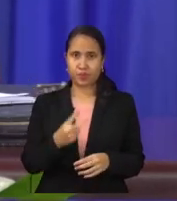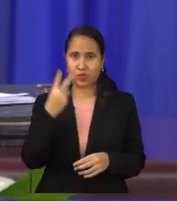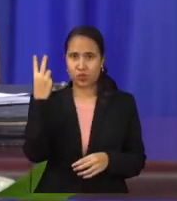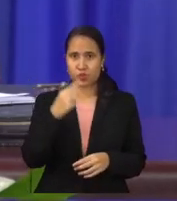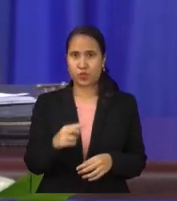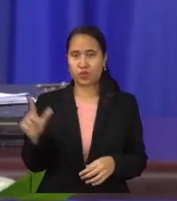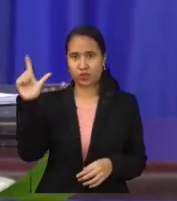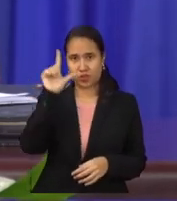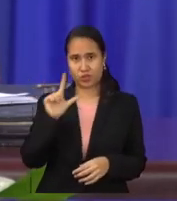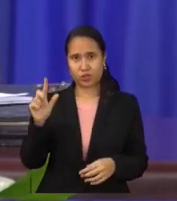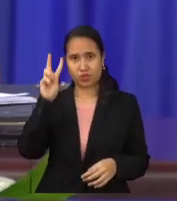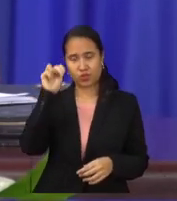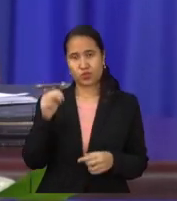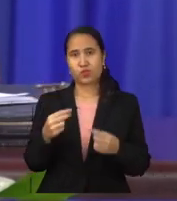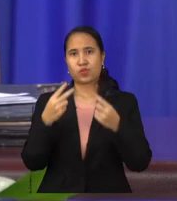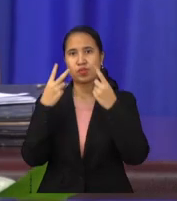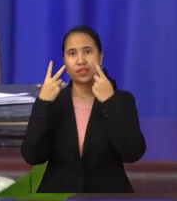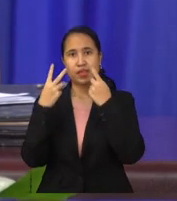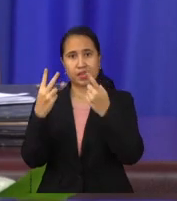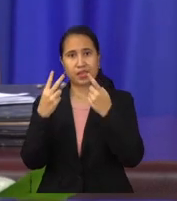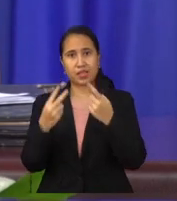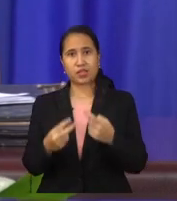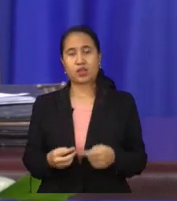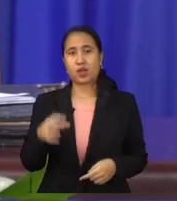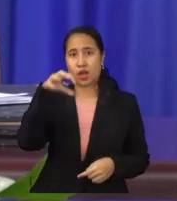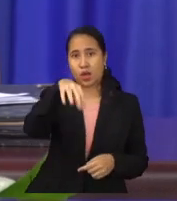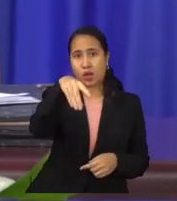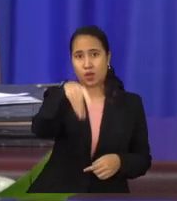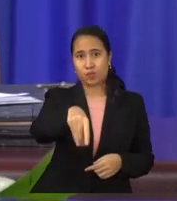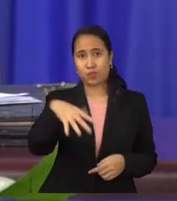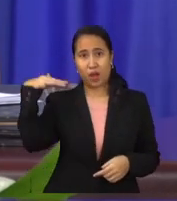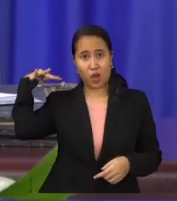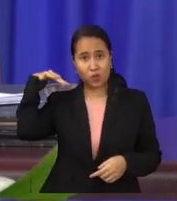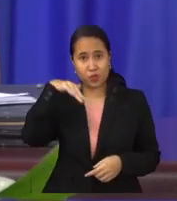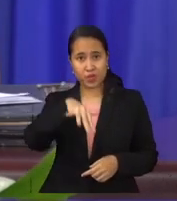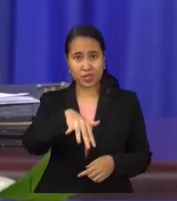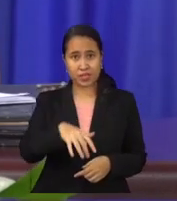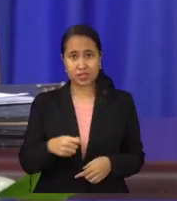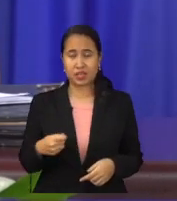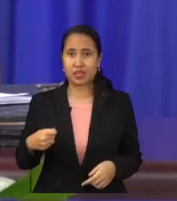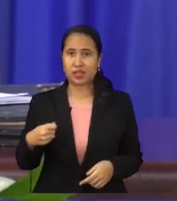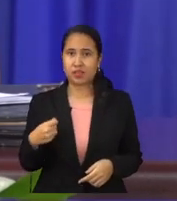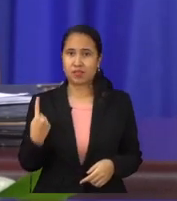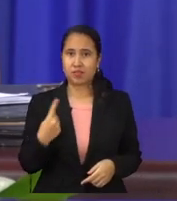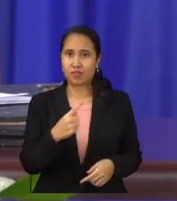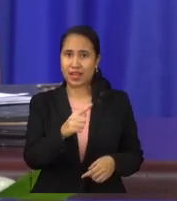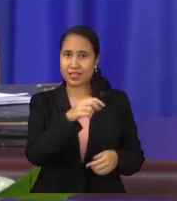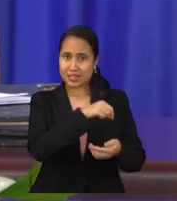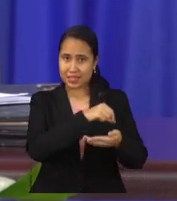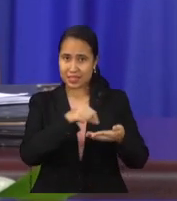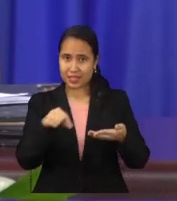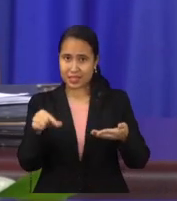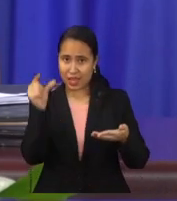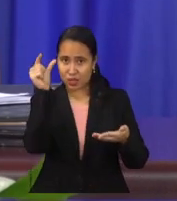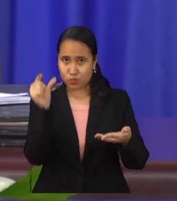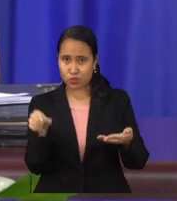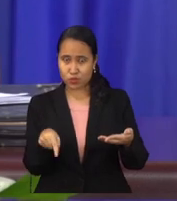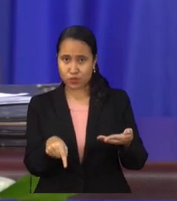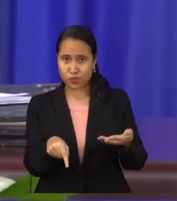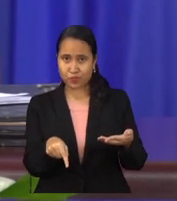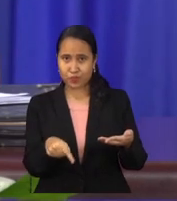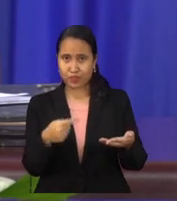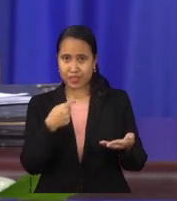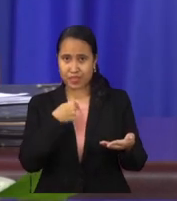juli 2021, de Paramaribo, in tegenwoordigheid van de plaatsvervangende secretaris. En ga ik thans over